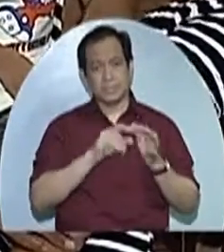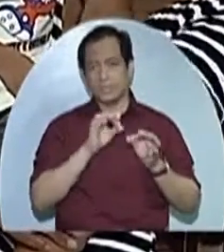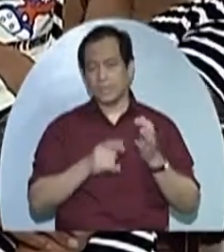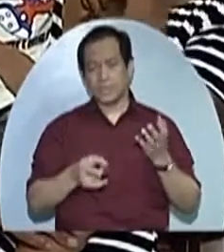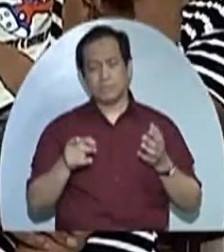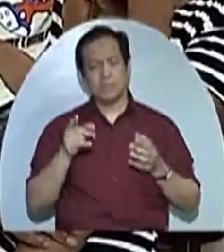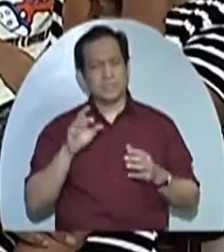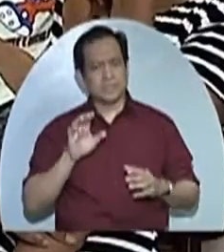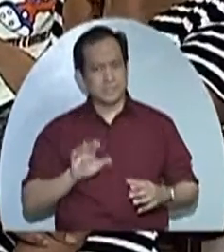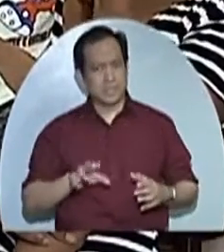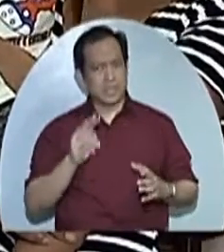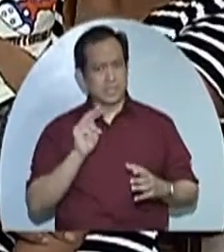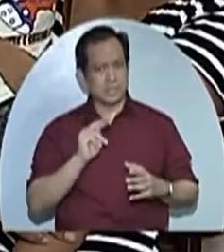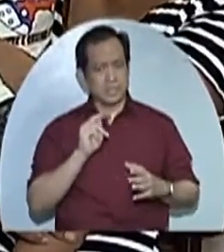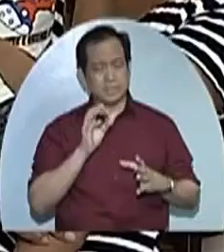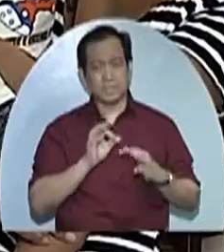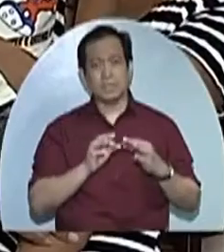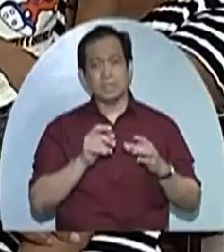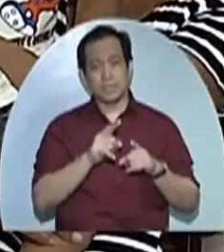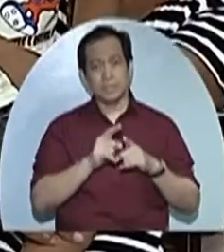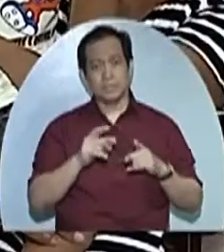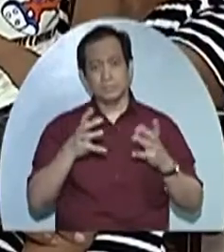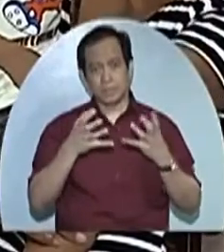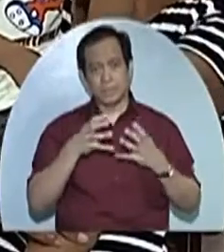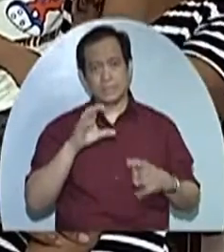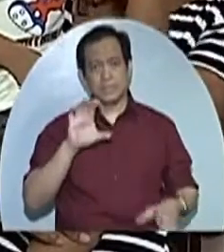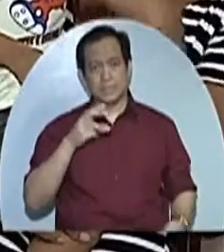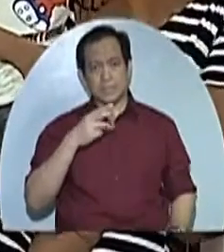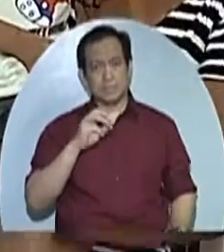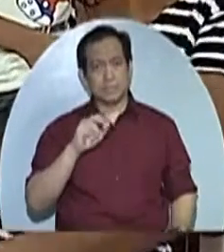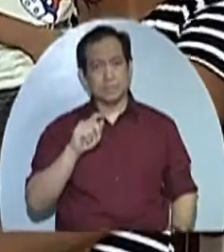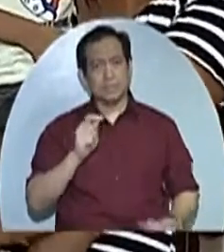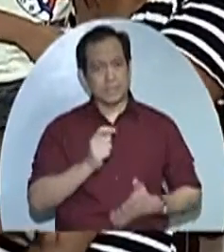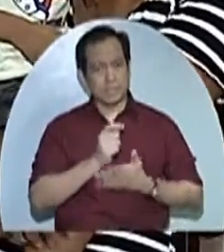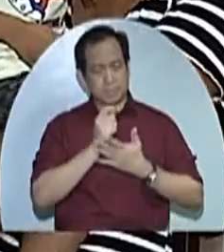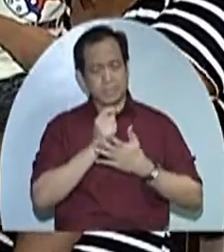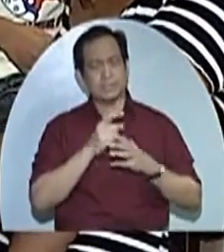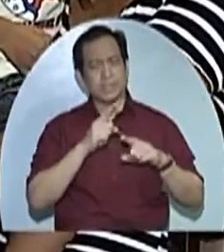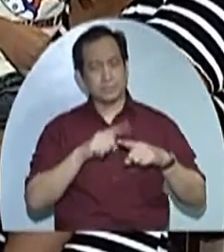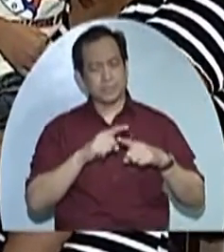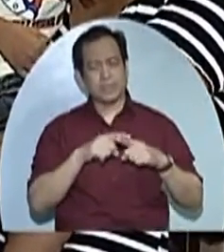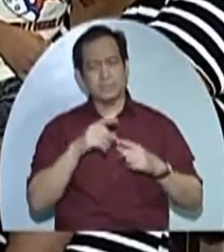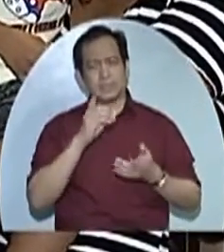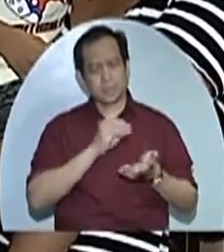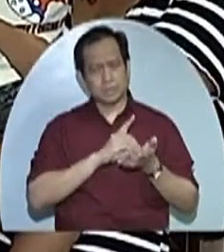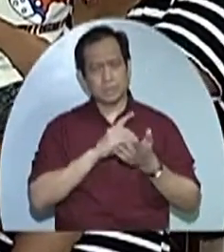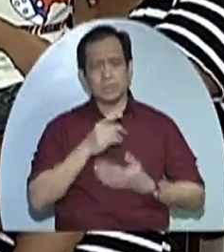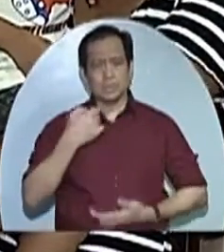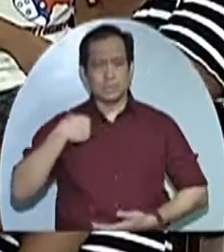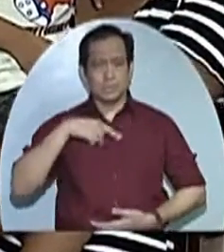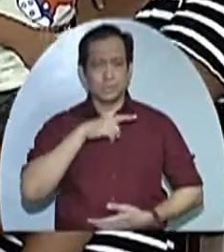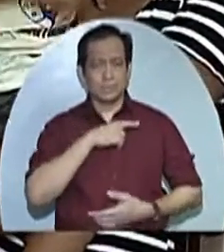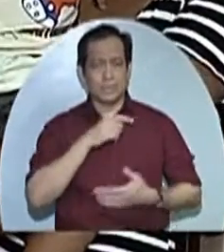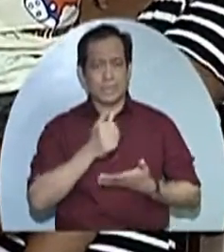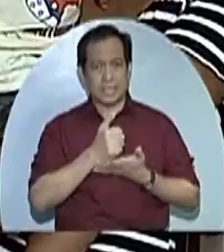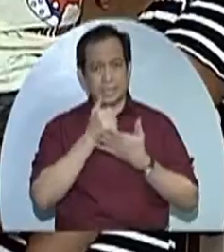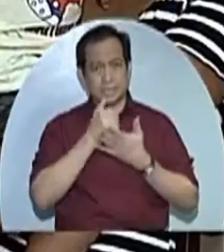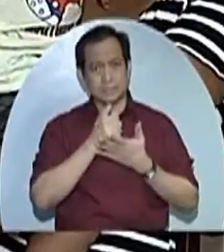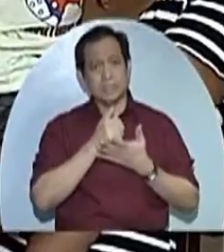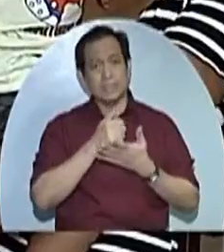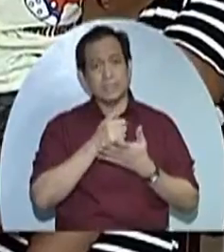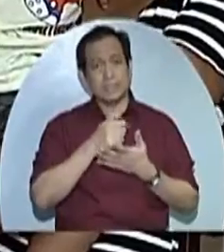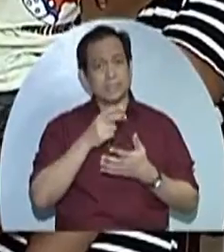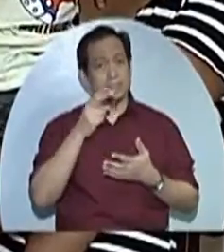ano pa ang kailangan niya, kung kinakailangan din ng chemotherapy, nasa doktor na yan. Tulungan po natin